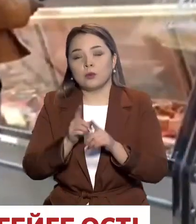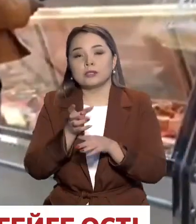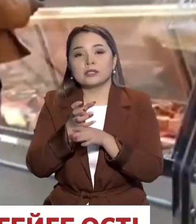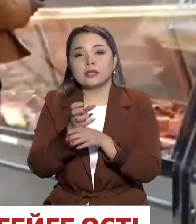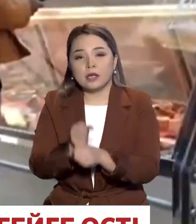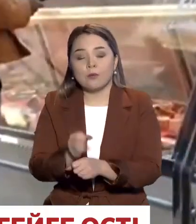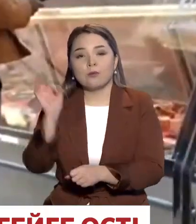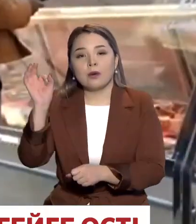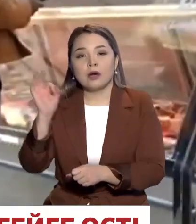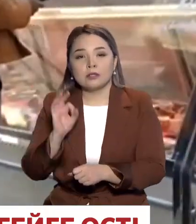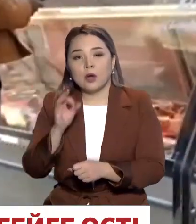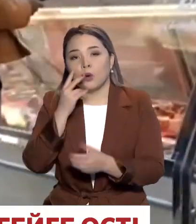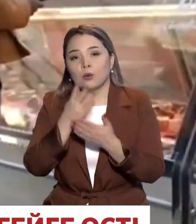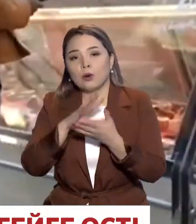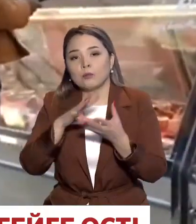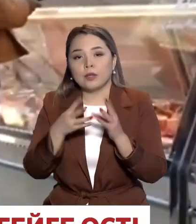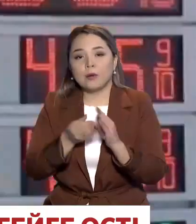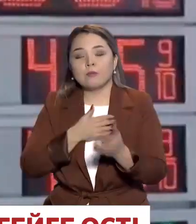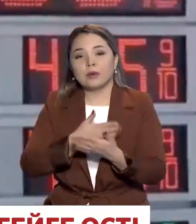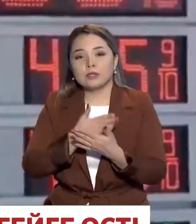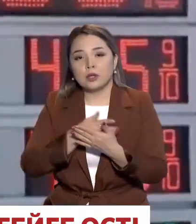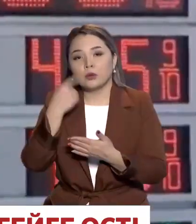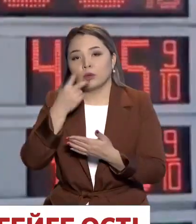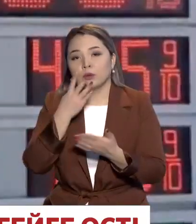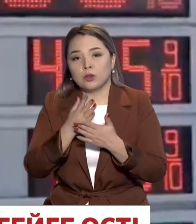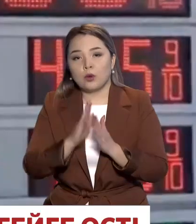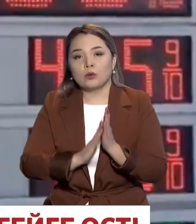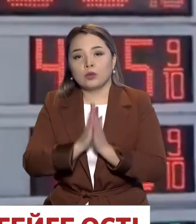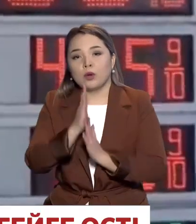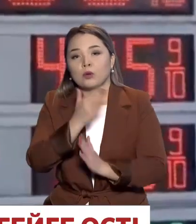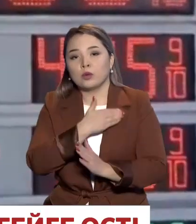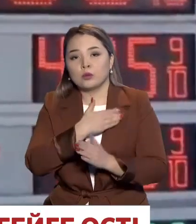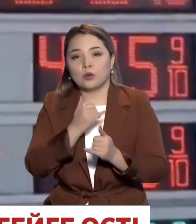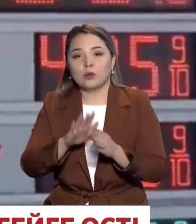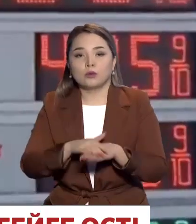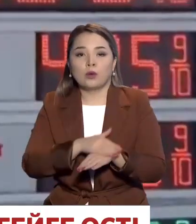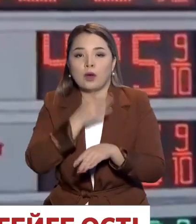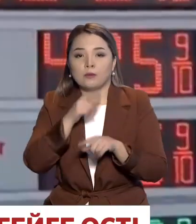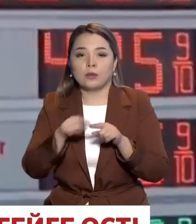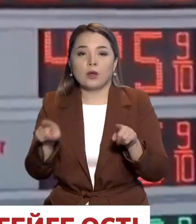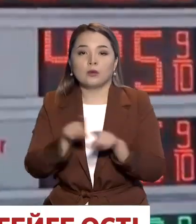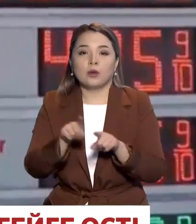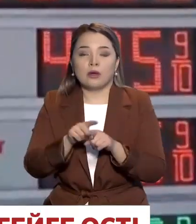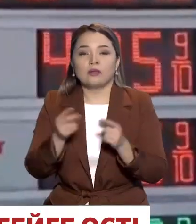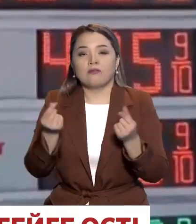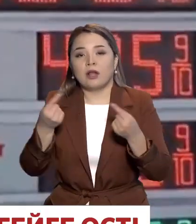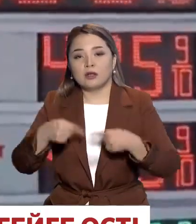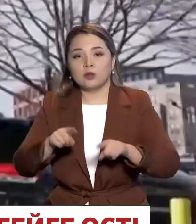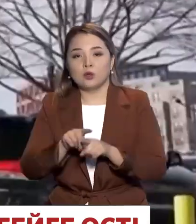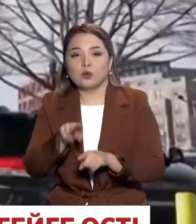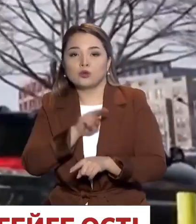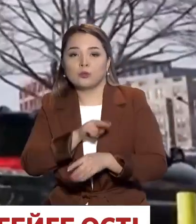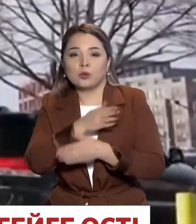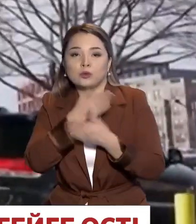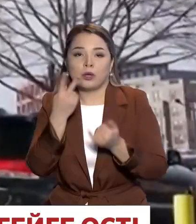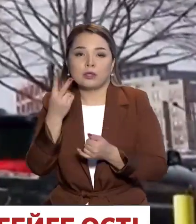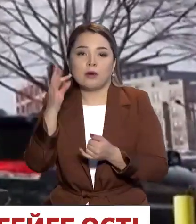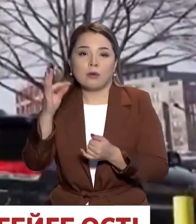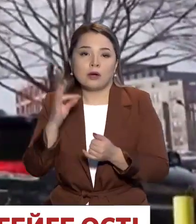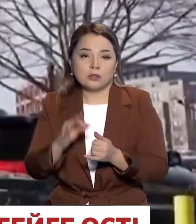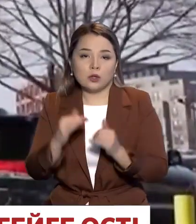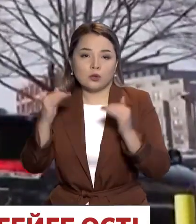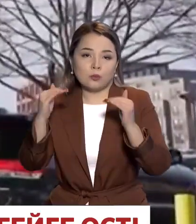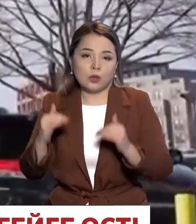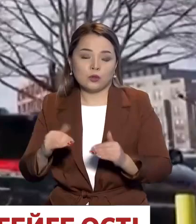қысқартып, пайыздық мөлшерлемелерді белсенді түрде өсірмек. Ұзақ мерзімде федералдық резерв жүйесі инфляциямен жұмыссыздықты 2%-ға дейін